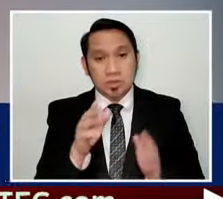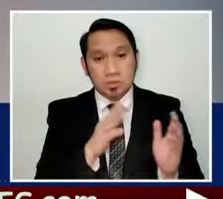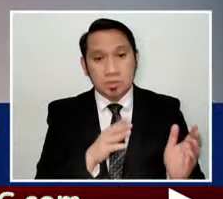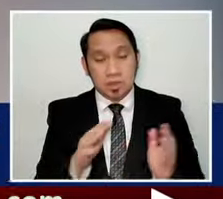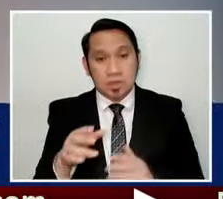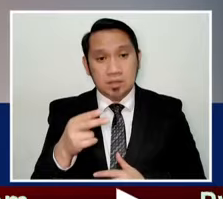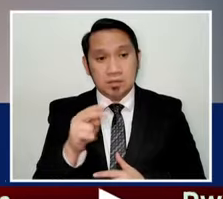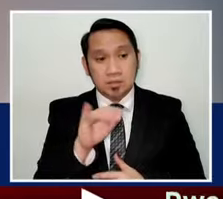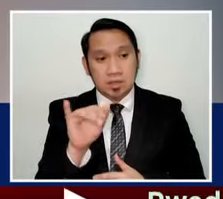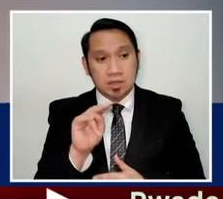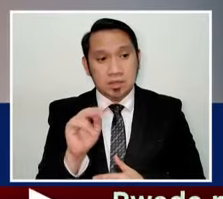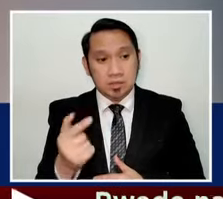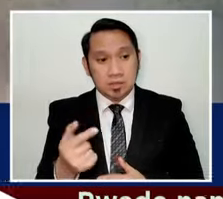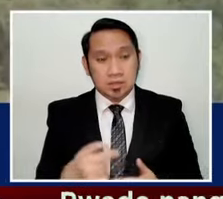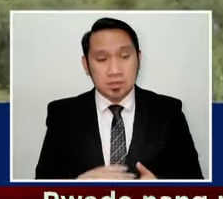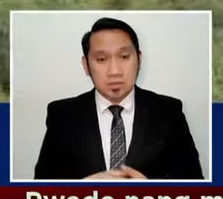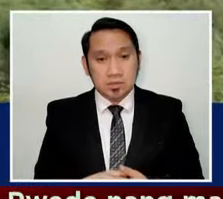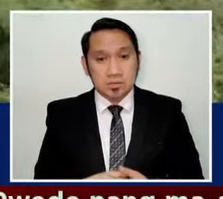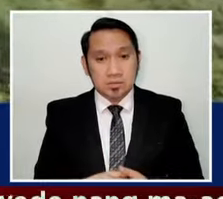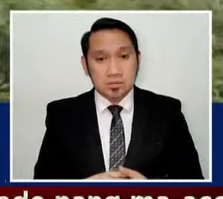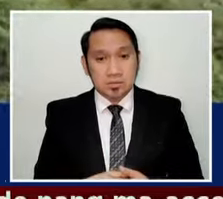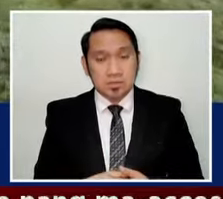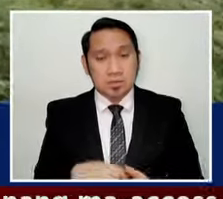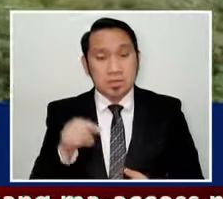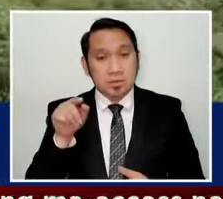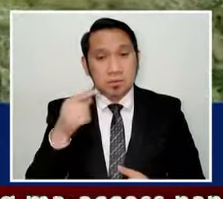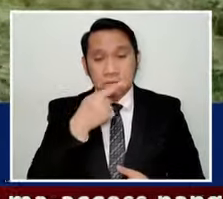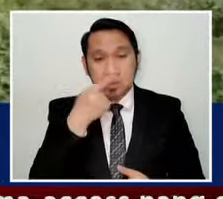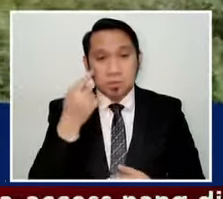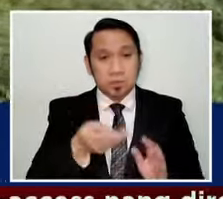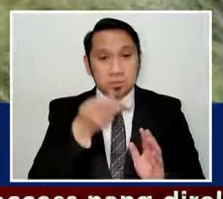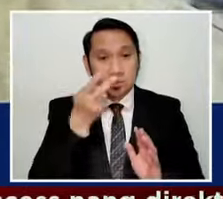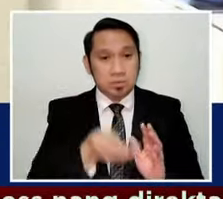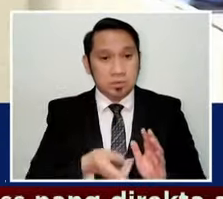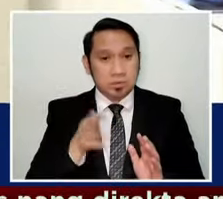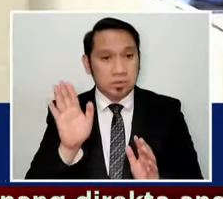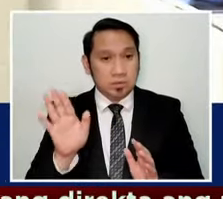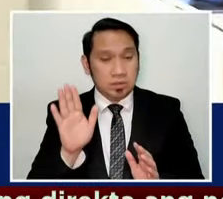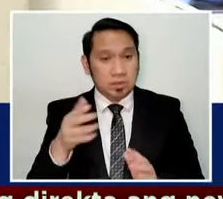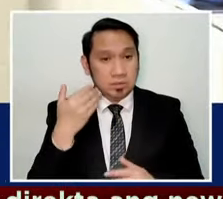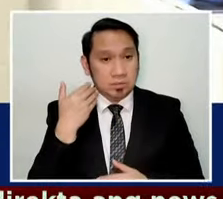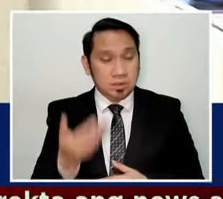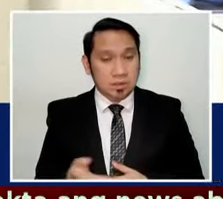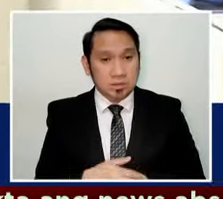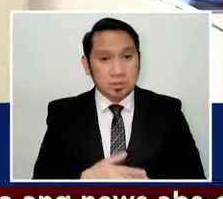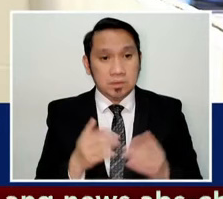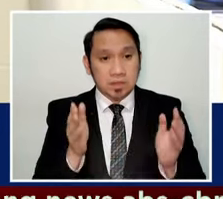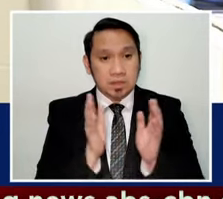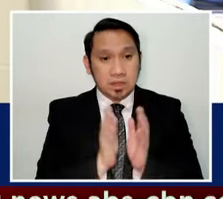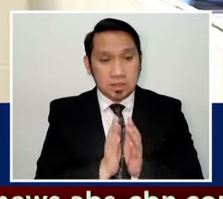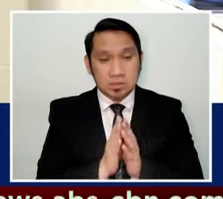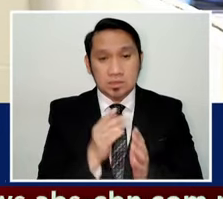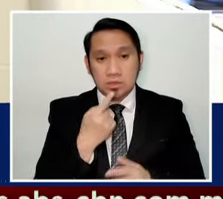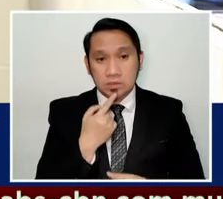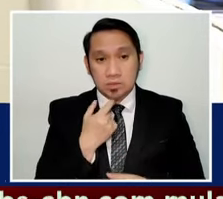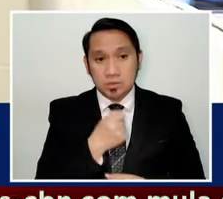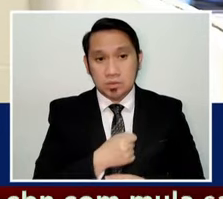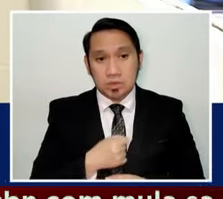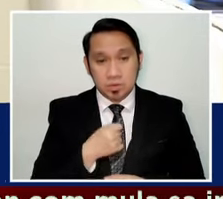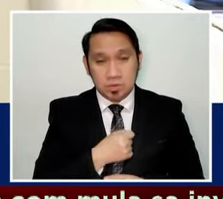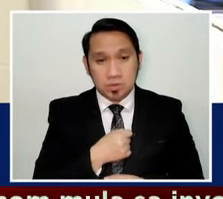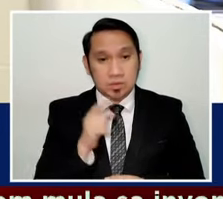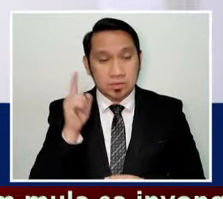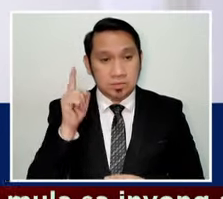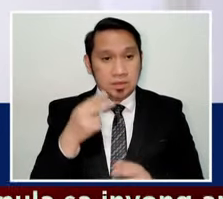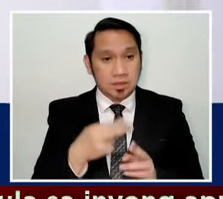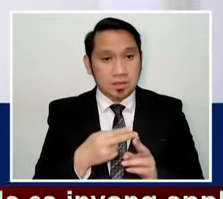sa pagpalo kay John Matthew Salilig hanggang sa paglibing ng kanyang bangkay. Humingi ng dispensa ang isa sa mga kabrab ni Salilig na si